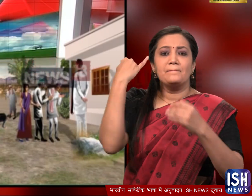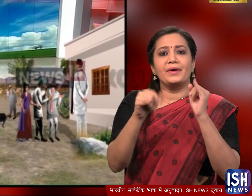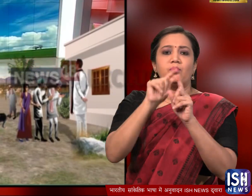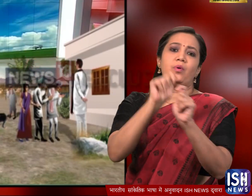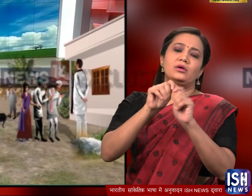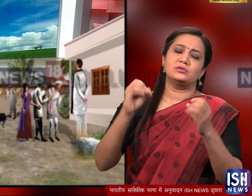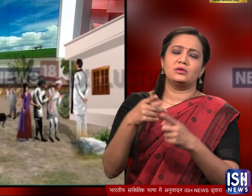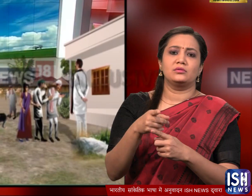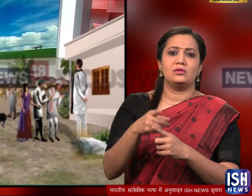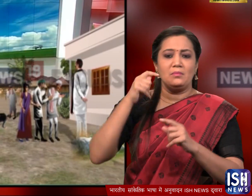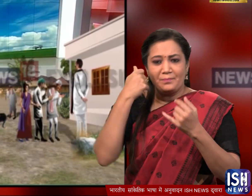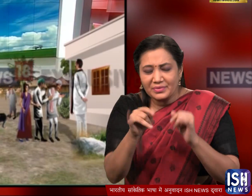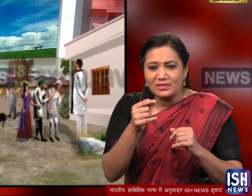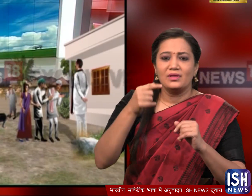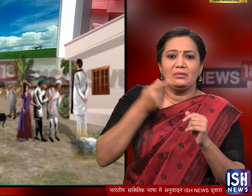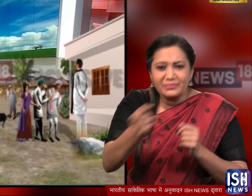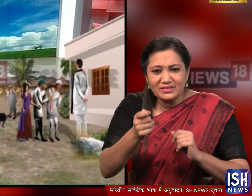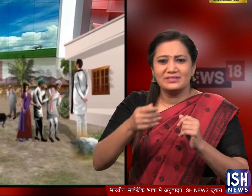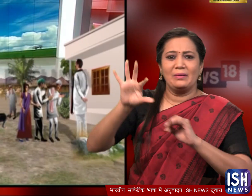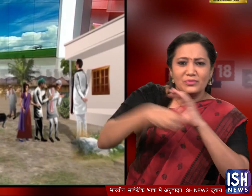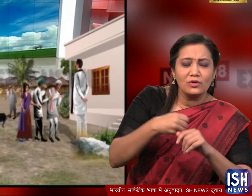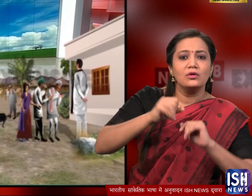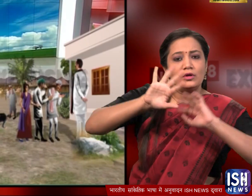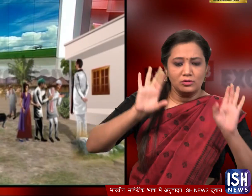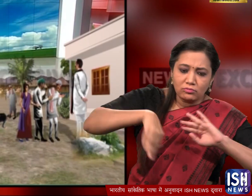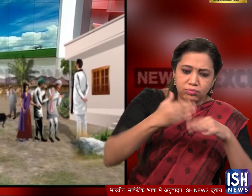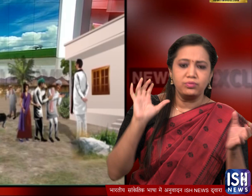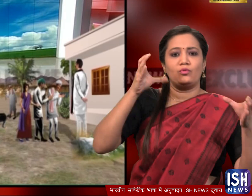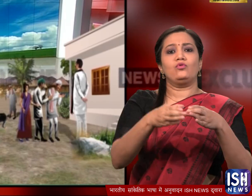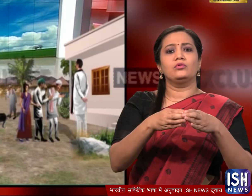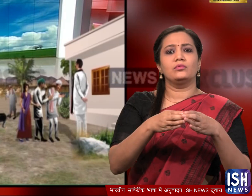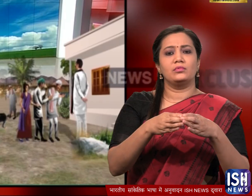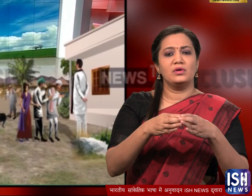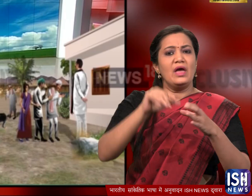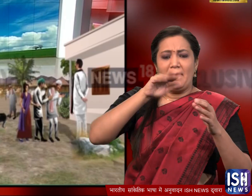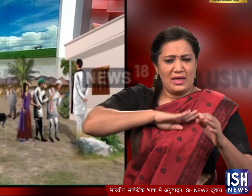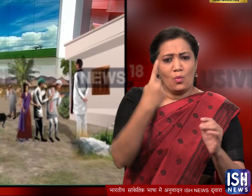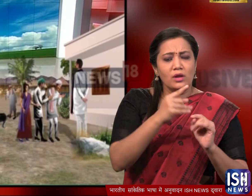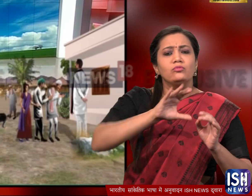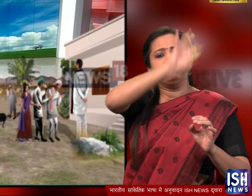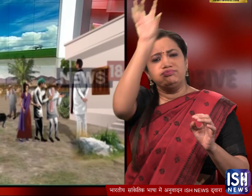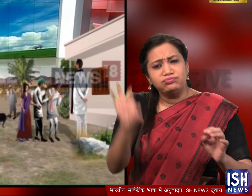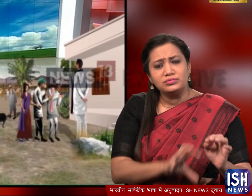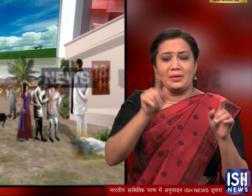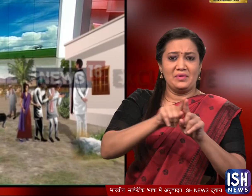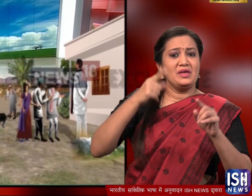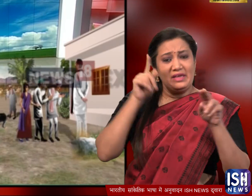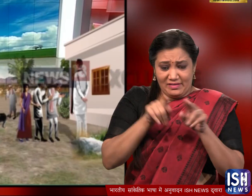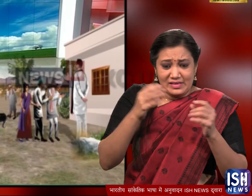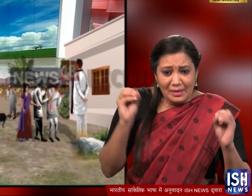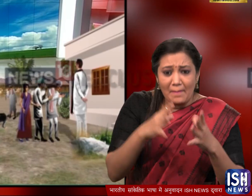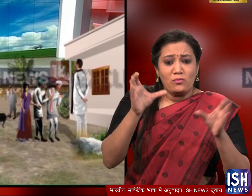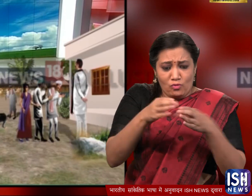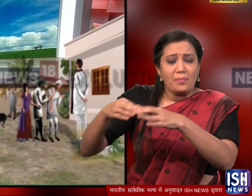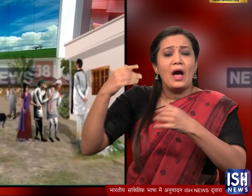से हुई। उन्होंने पहले अपराध किया, फिर गैंग बनाकर गैंगस्टर बने। महाराष्ट्र ही नहीं बल्कि पूरे देश में अगर गैंगस्टर और बाहुबली पैदा